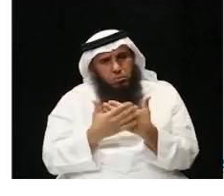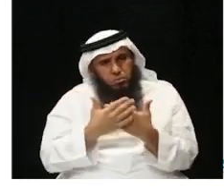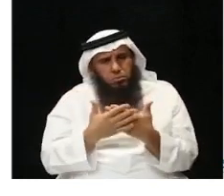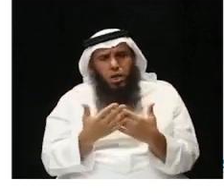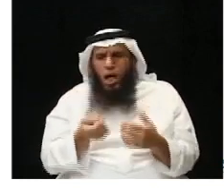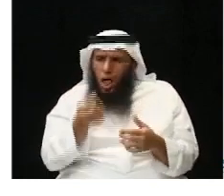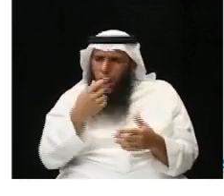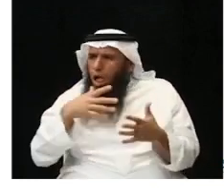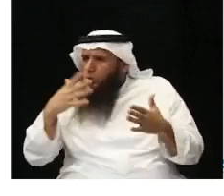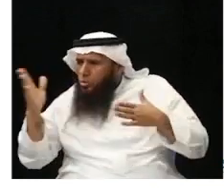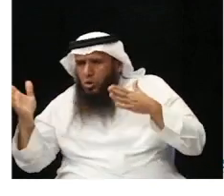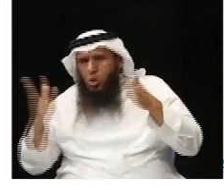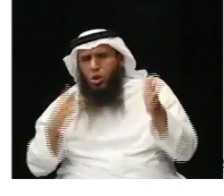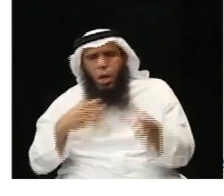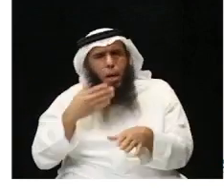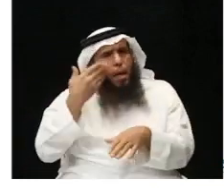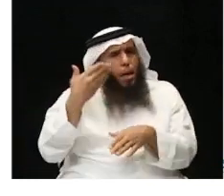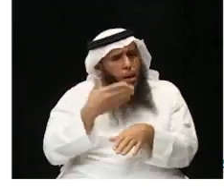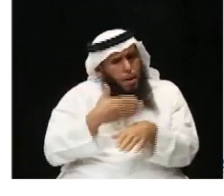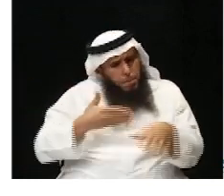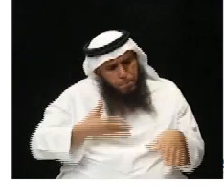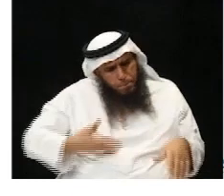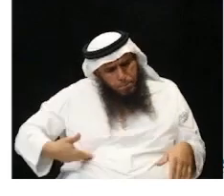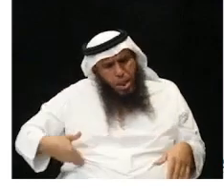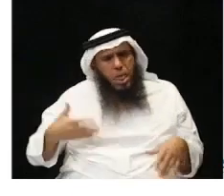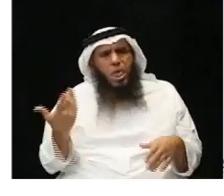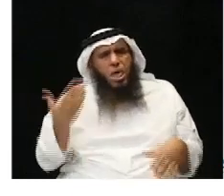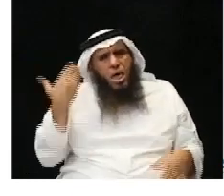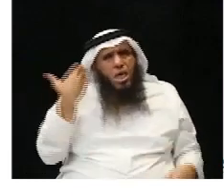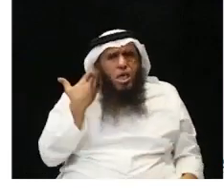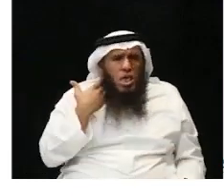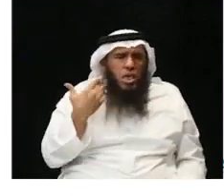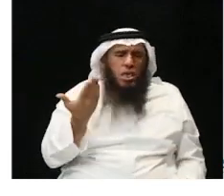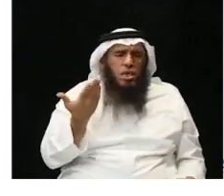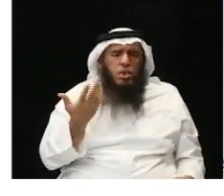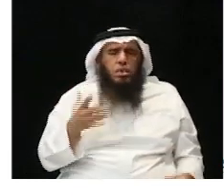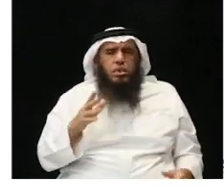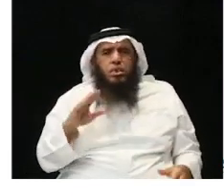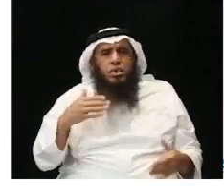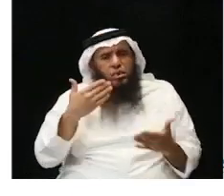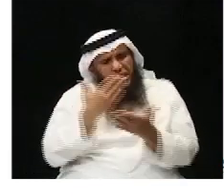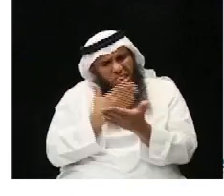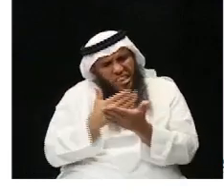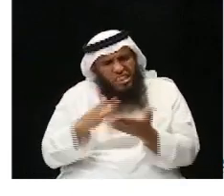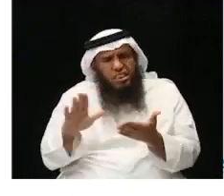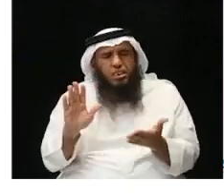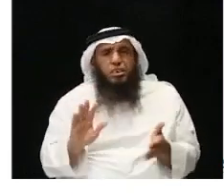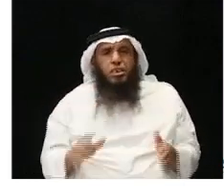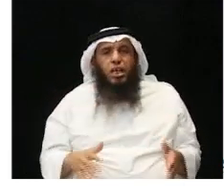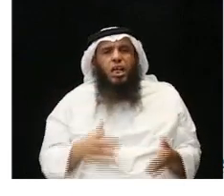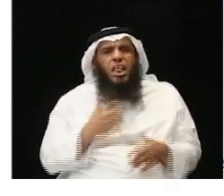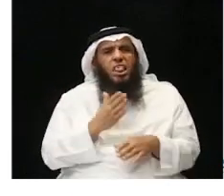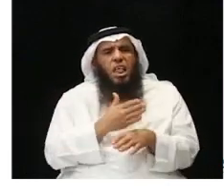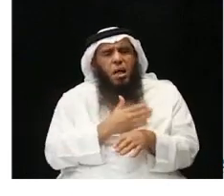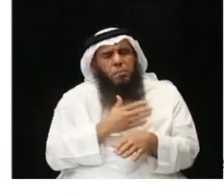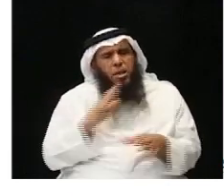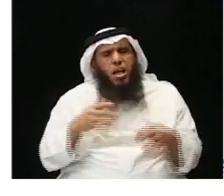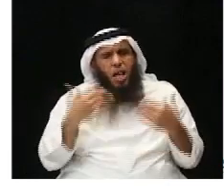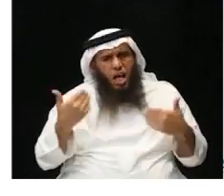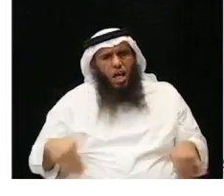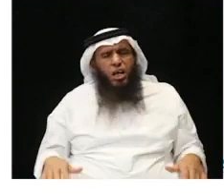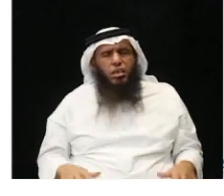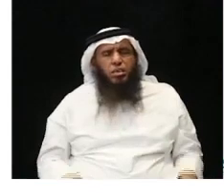يبحث عن علاج معين أو عملية معينة حتى يزول هذا العلاج، يزول هذا، تزول هذه الإعاقة وهذا